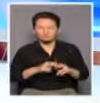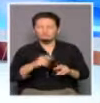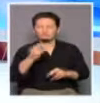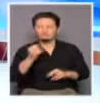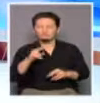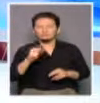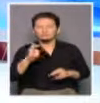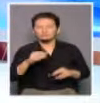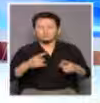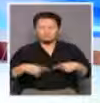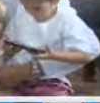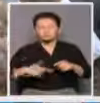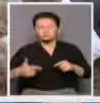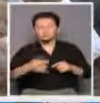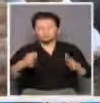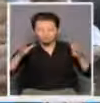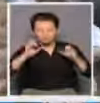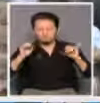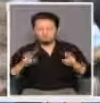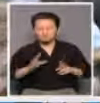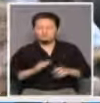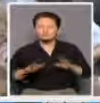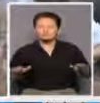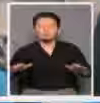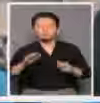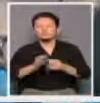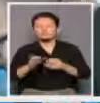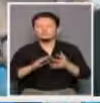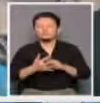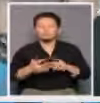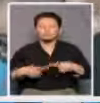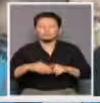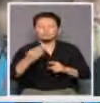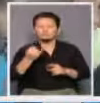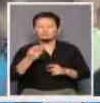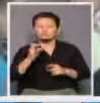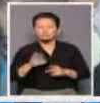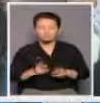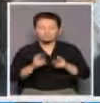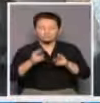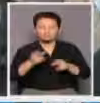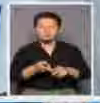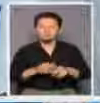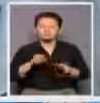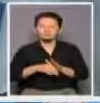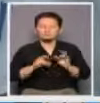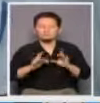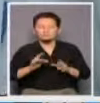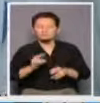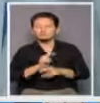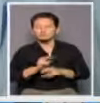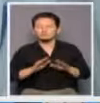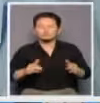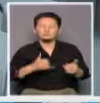с представителями Атарауской сельской мечети посетили детскую деревню семейного типа Шанырак. В ходе благотворительного мероприятия они организовали для